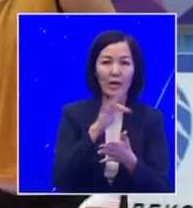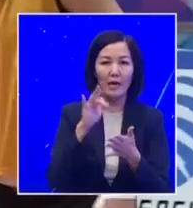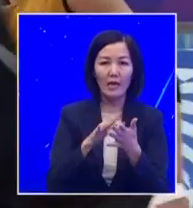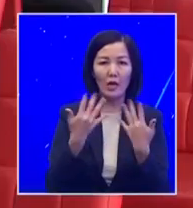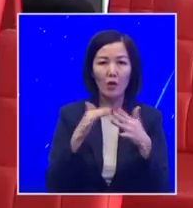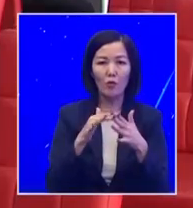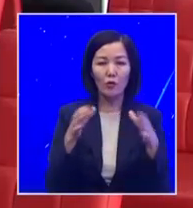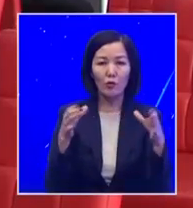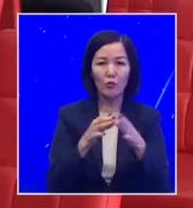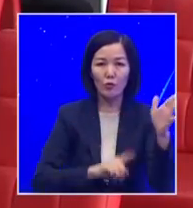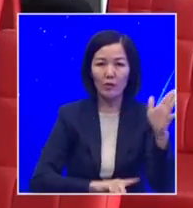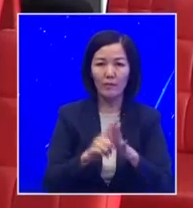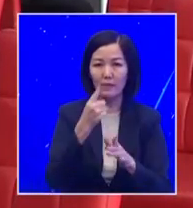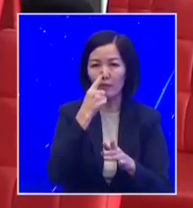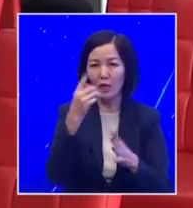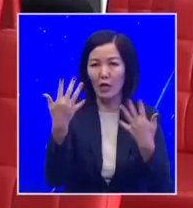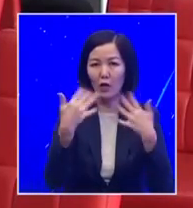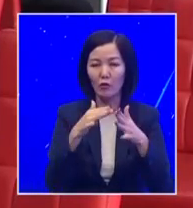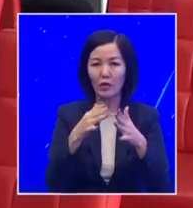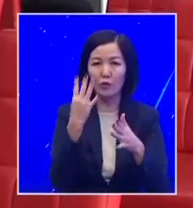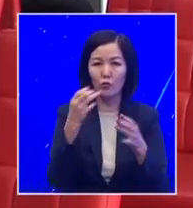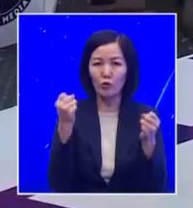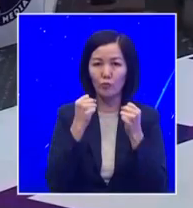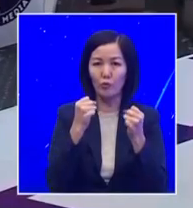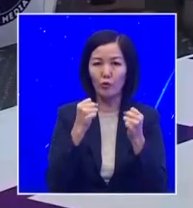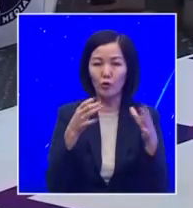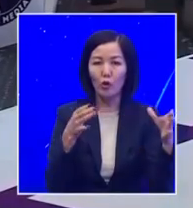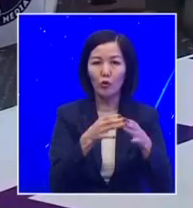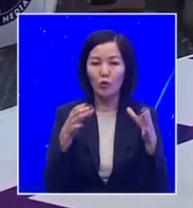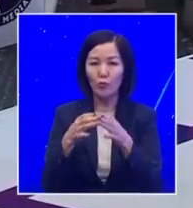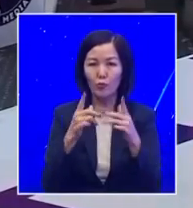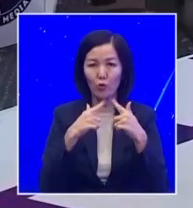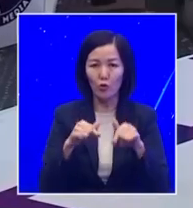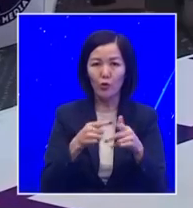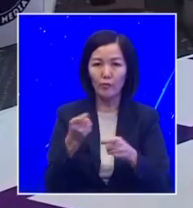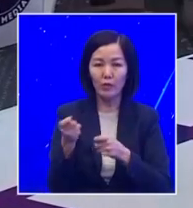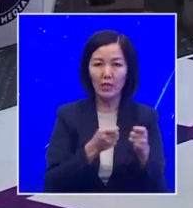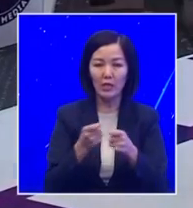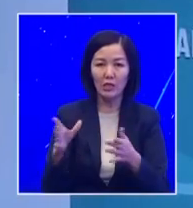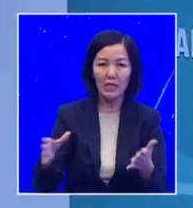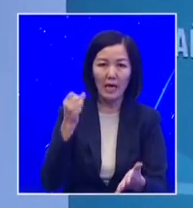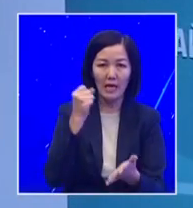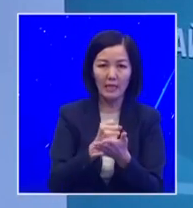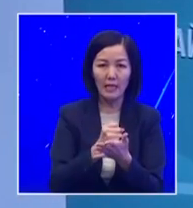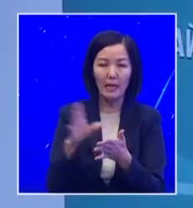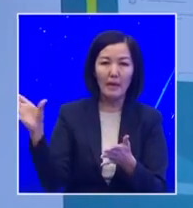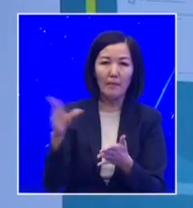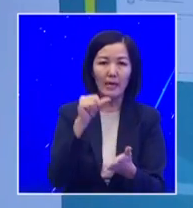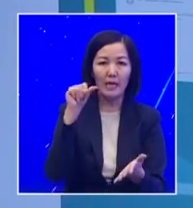қала, ауылдық округтен бастап шалғай ауылдарға дейін осы 4 спорт түрінен топ құрылып жетекші тағайындалады. Сондай-ақ